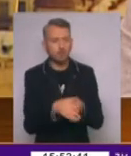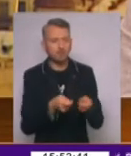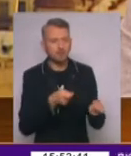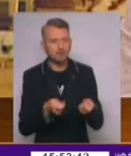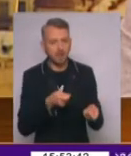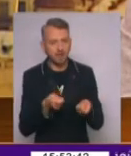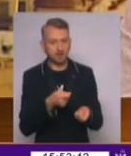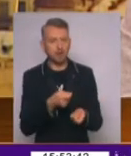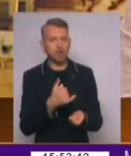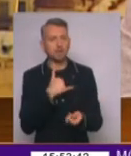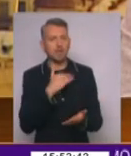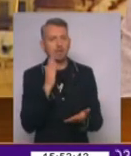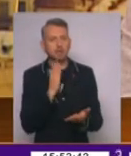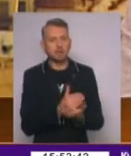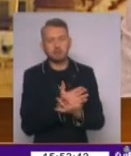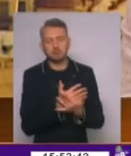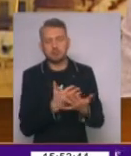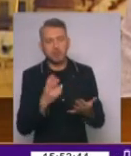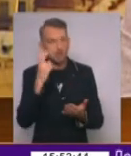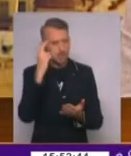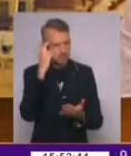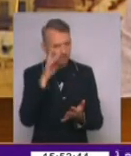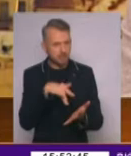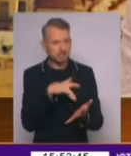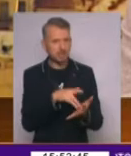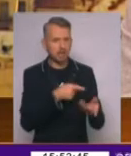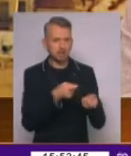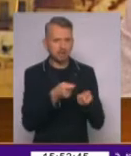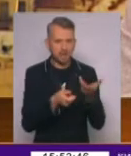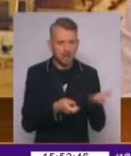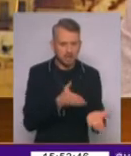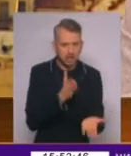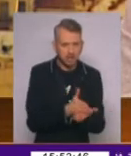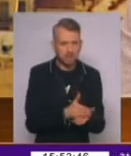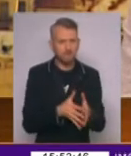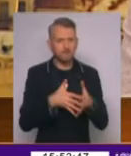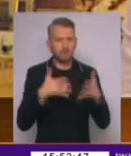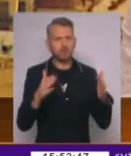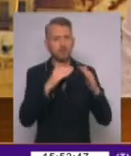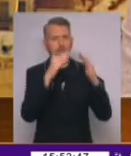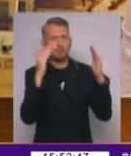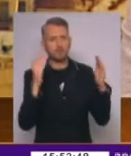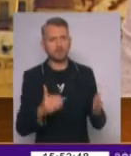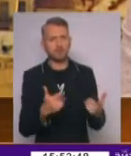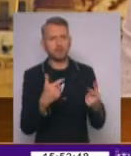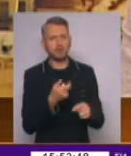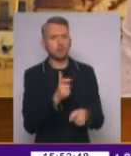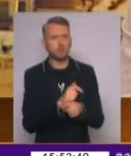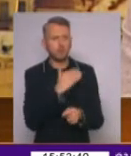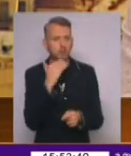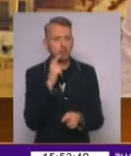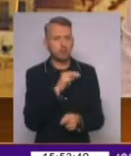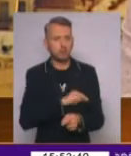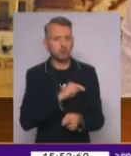влада. У нас чиновники. Є ціла Київська міська державна адміністрація, величезна будівля, в якій дуже багато, в якій